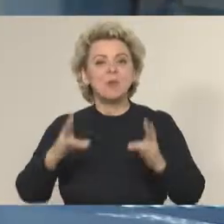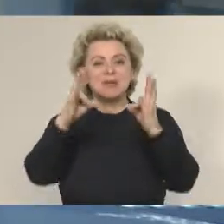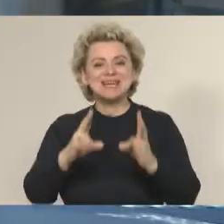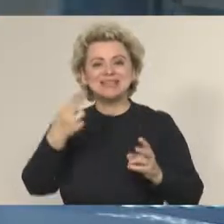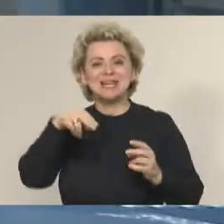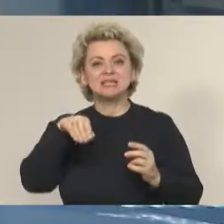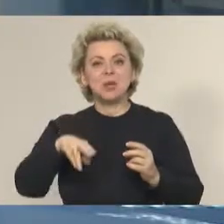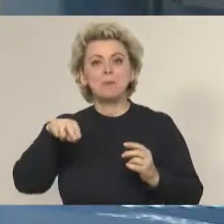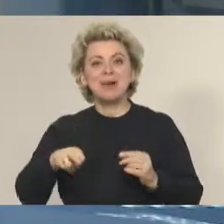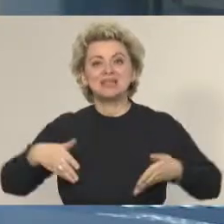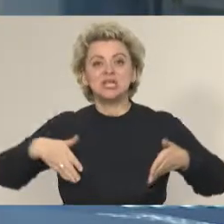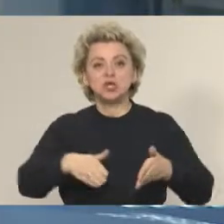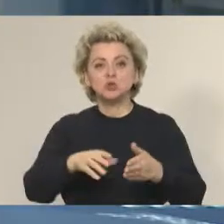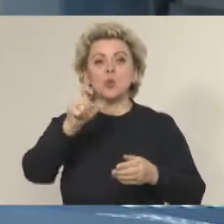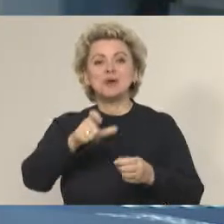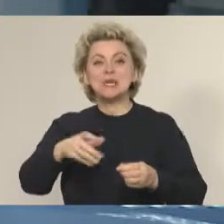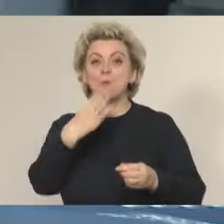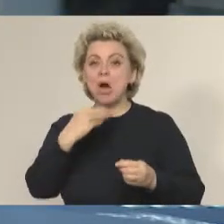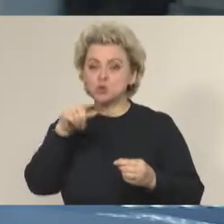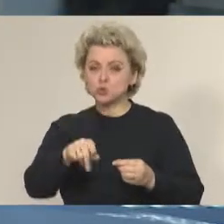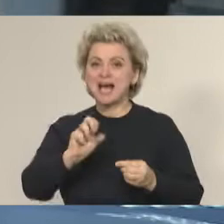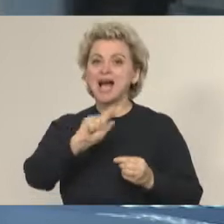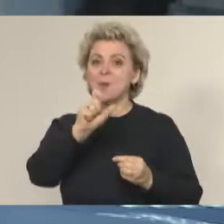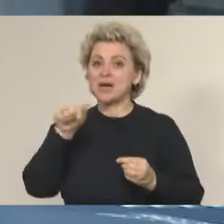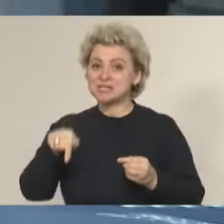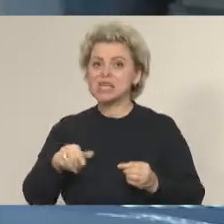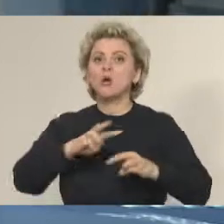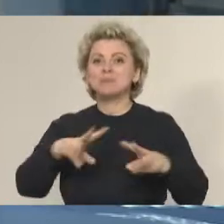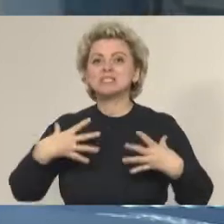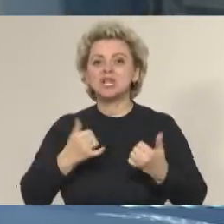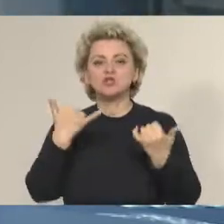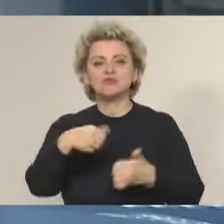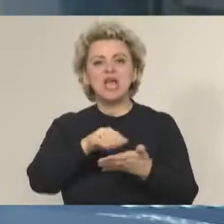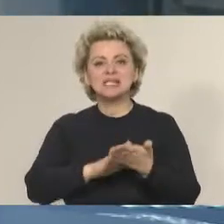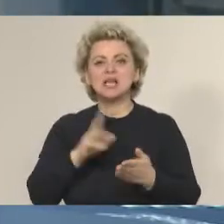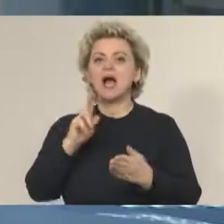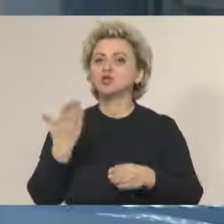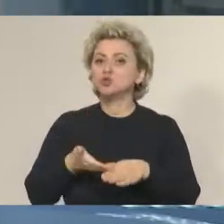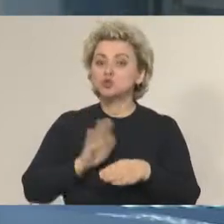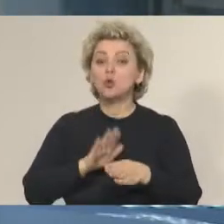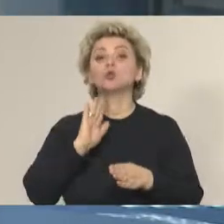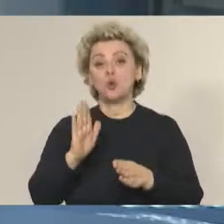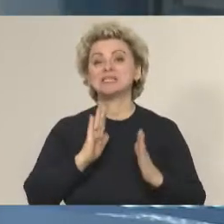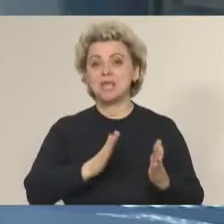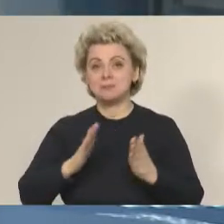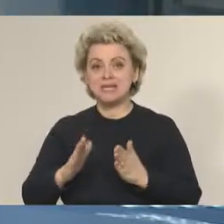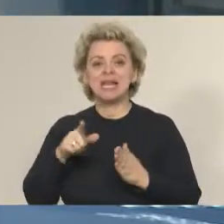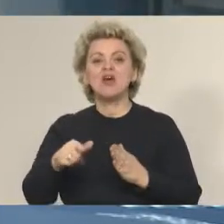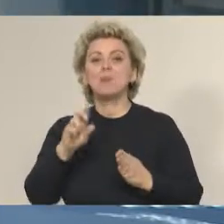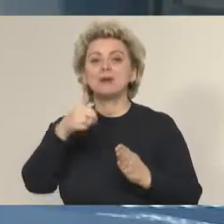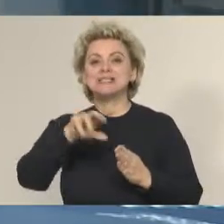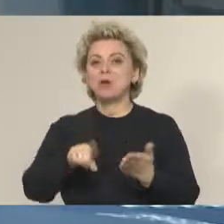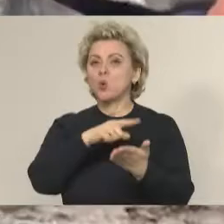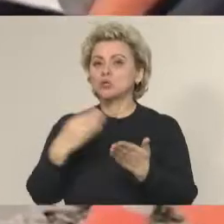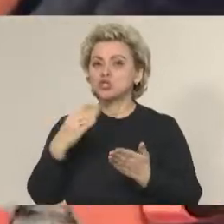Состояние пострадавших в ДТП на трассе с пассажирской маршруткой и КамАЗом в Минздраве сегодня оценивают как тяжелое, но стабильное. В ПСМП